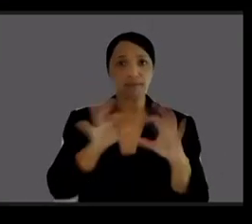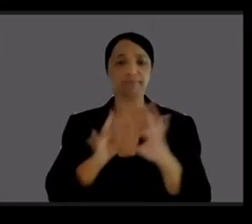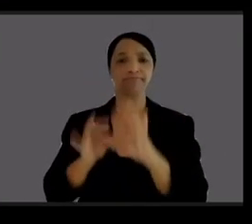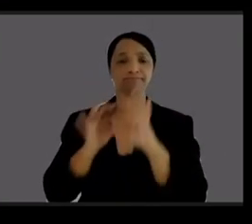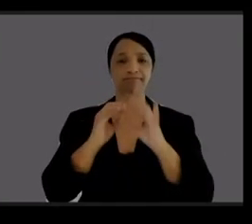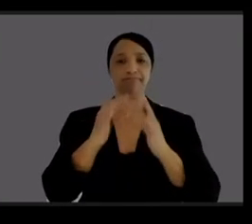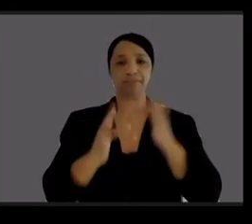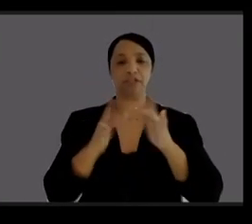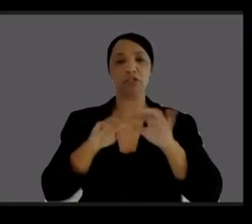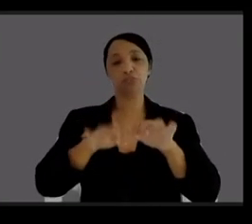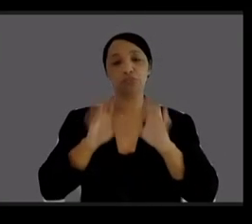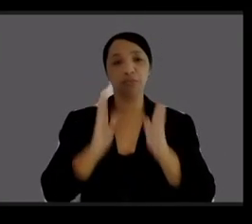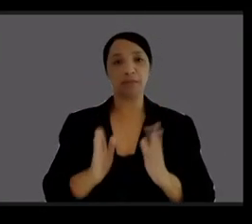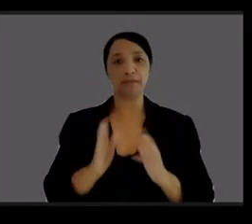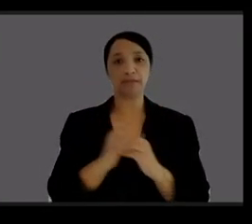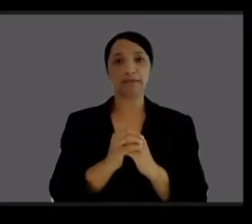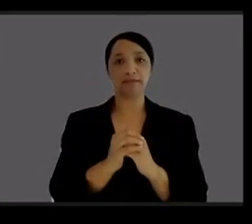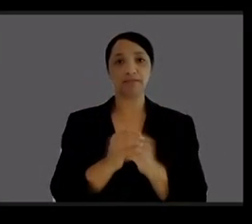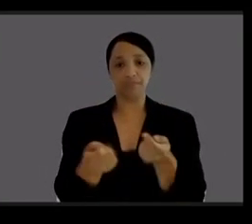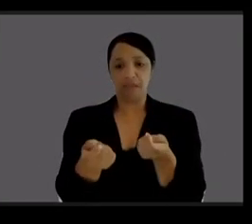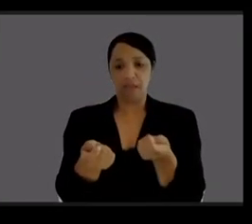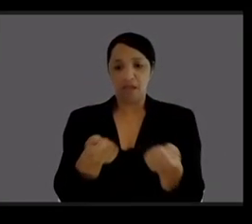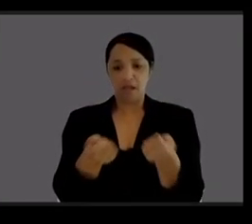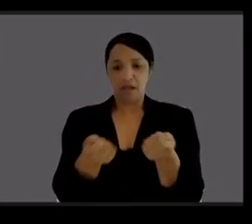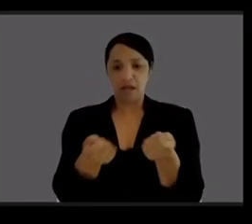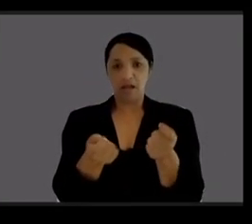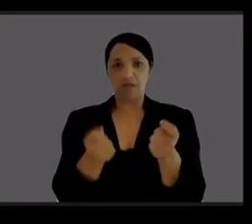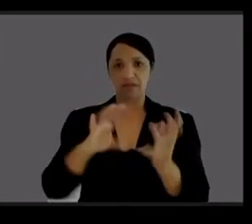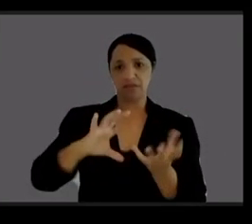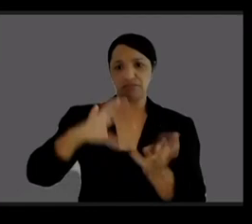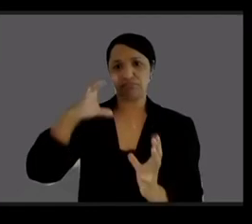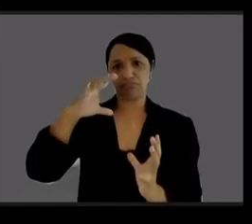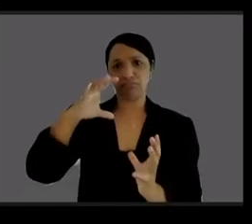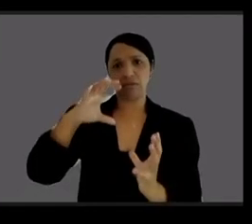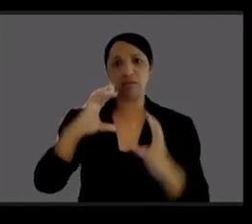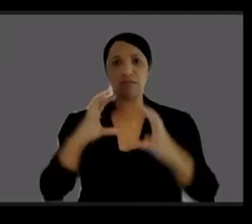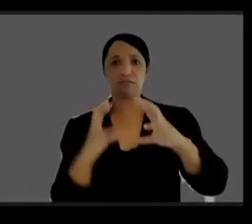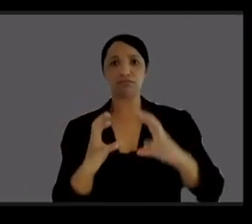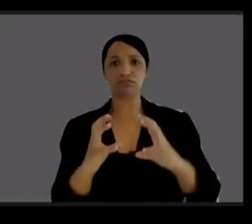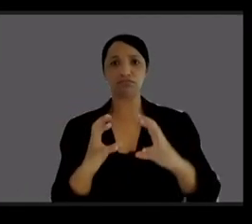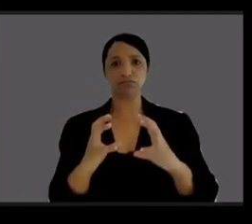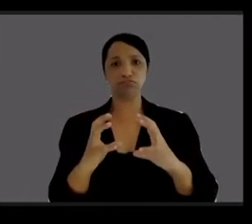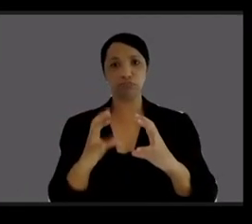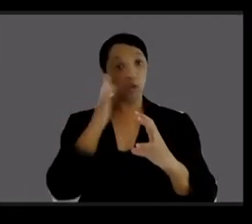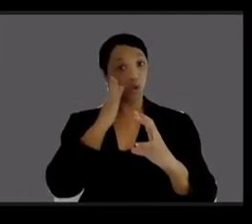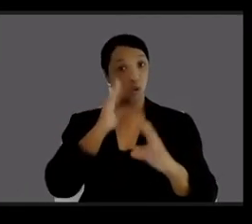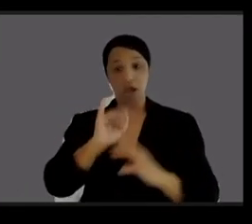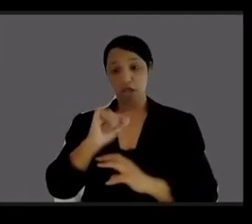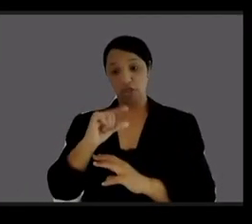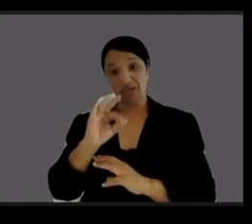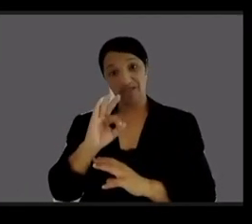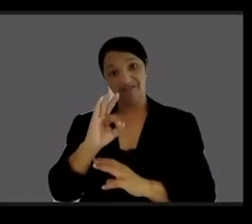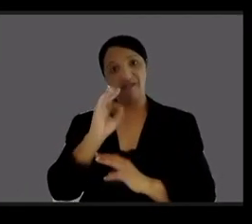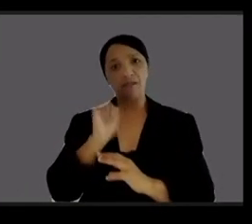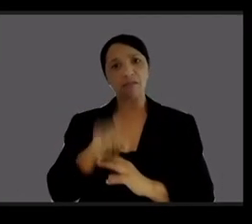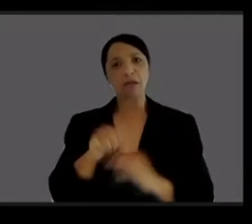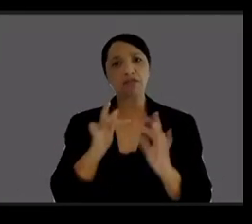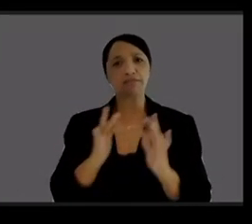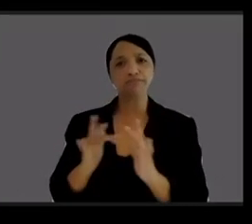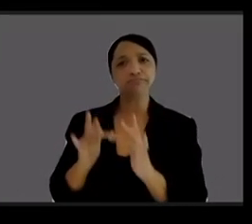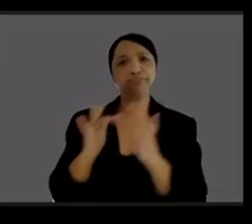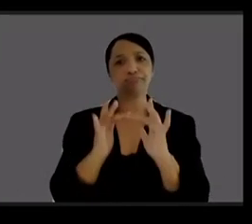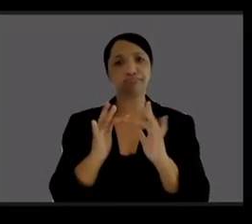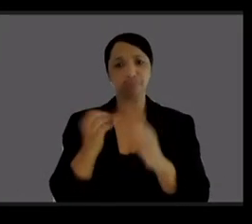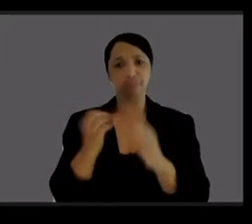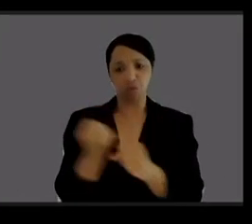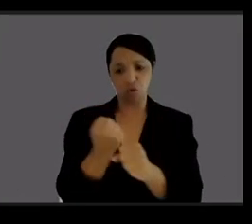共同努力缩小治理的差距，包括要提升和更好的协调 IGF 和其他数字机构在